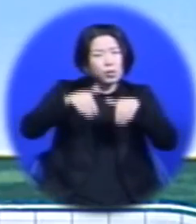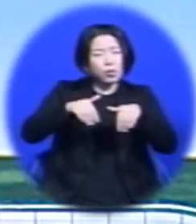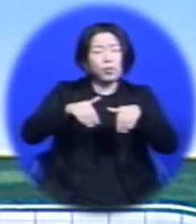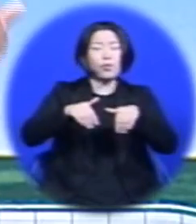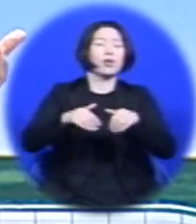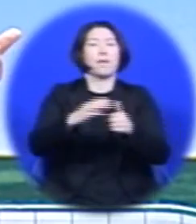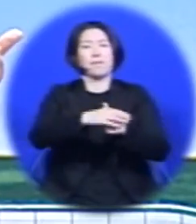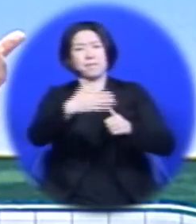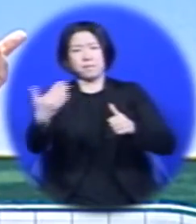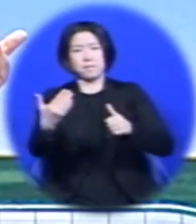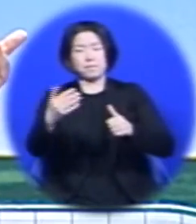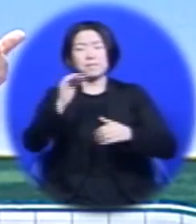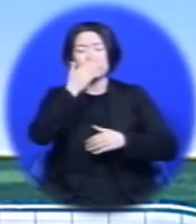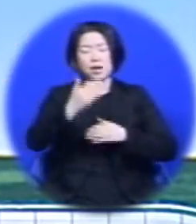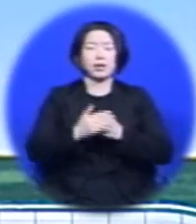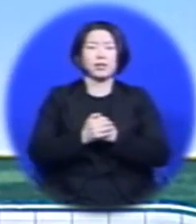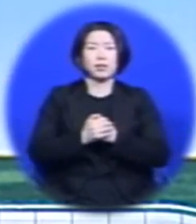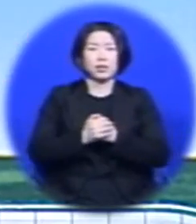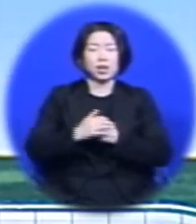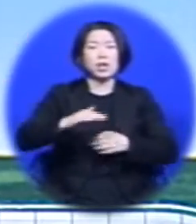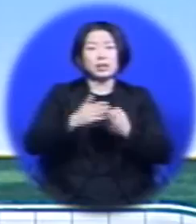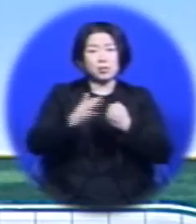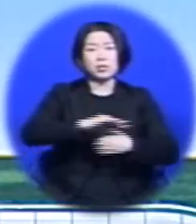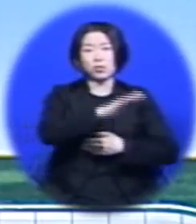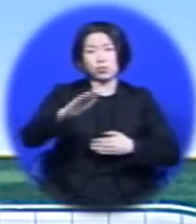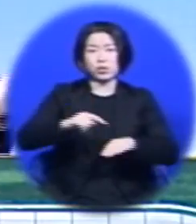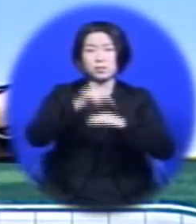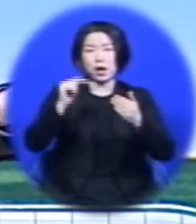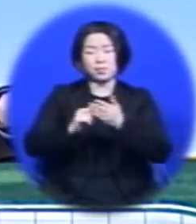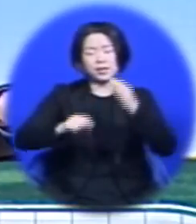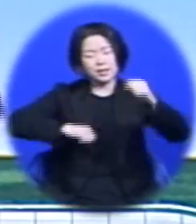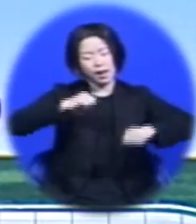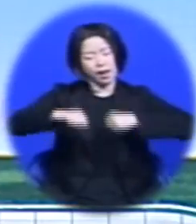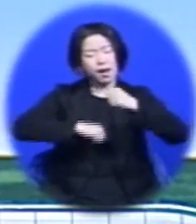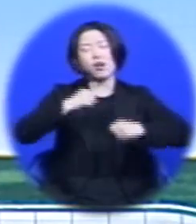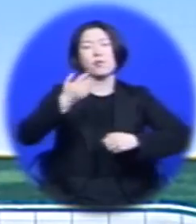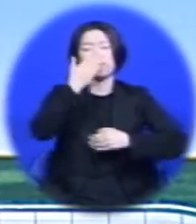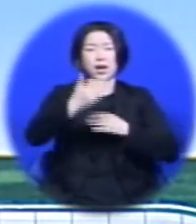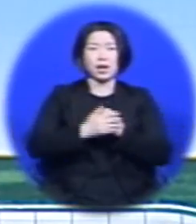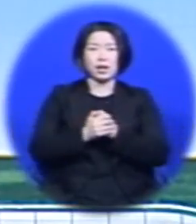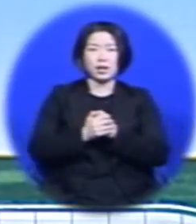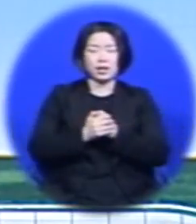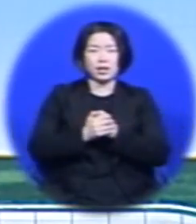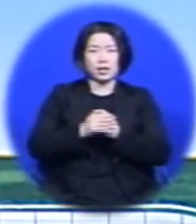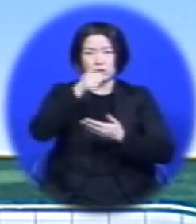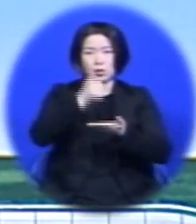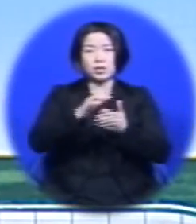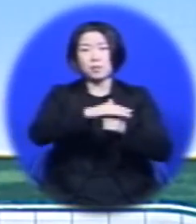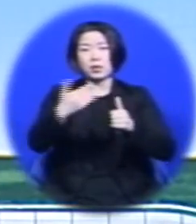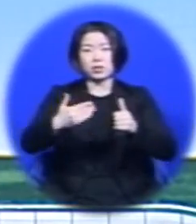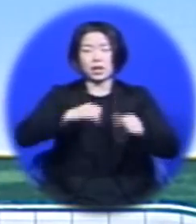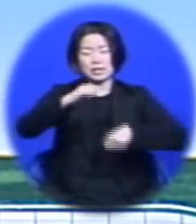벗어나 게 된겁니다 그래서 우리의 마음이 자유 하게 된거죠 죄에서 벗어나 자유함을 얻었습니다